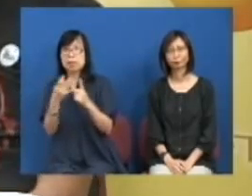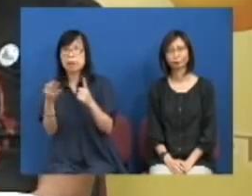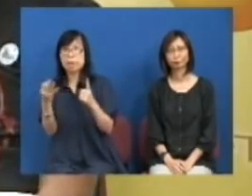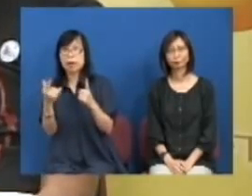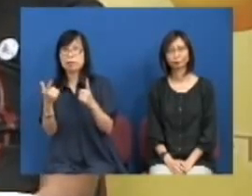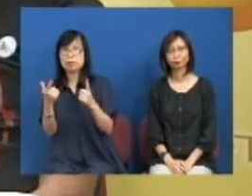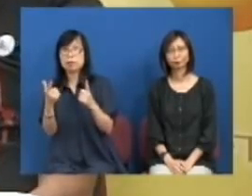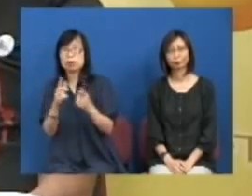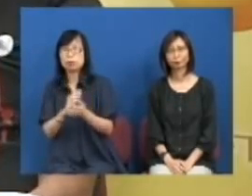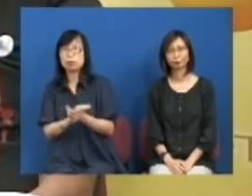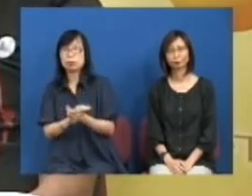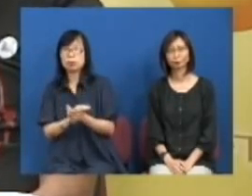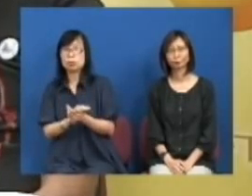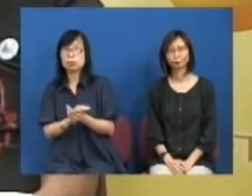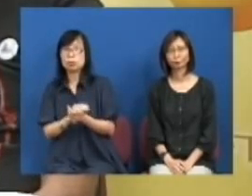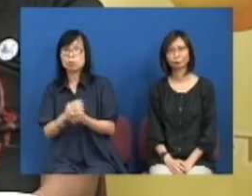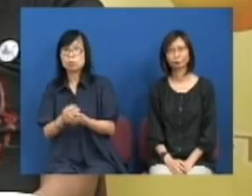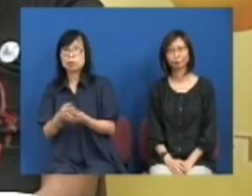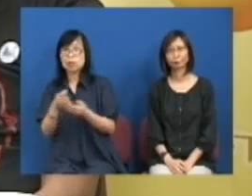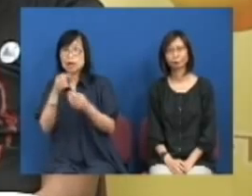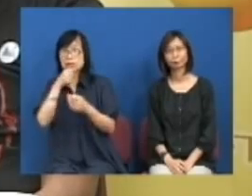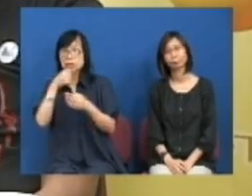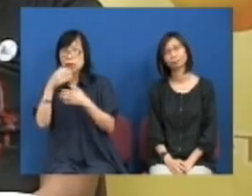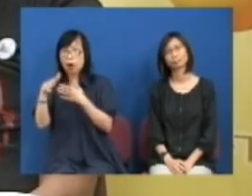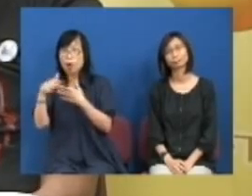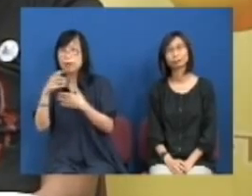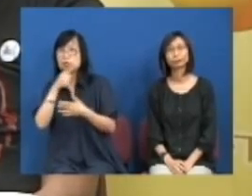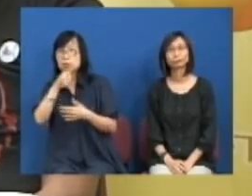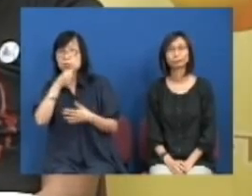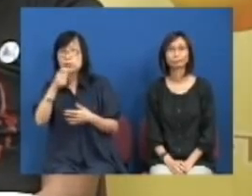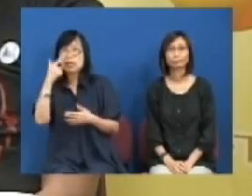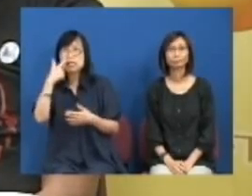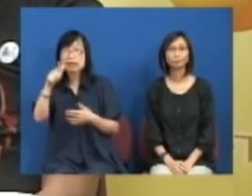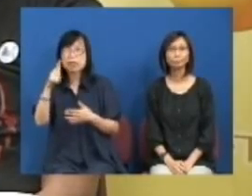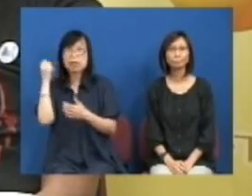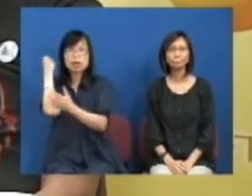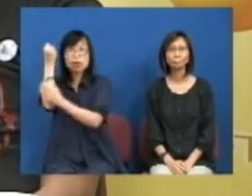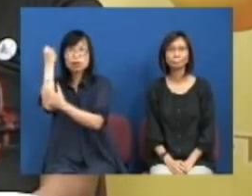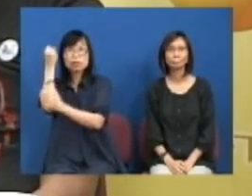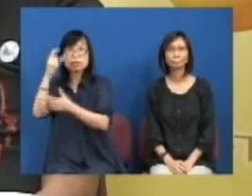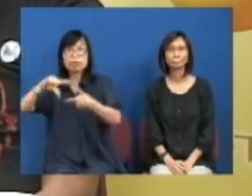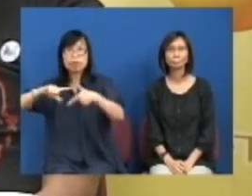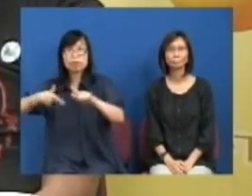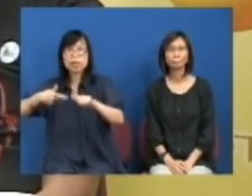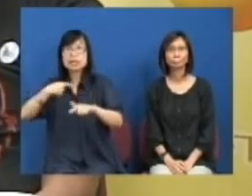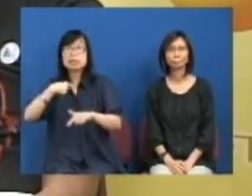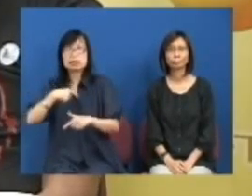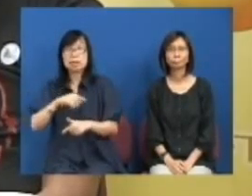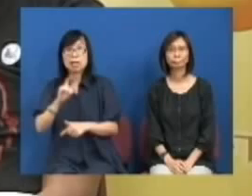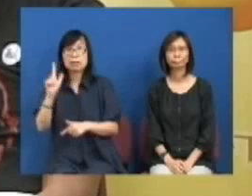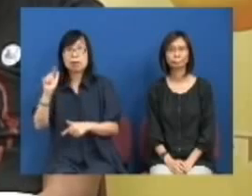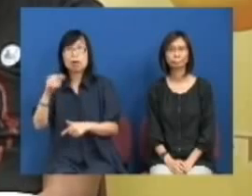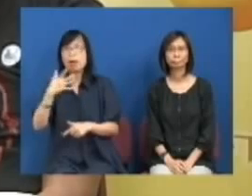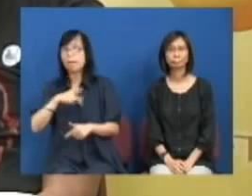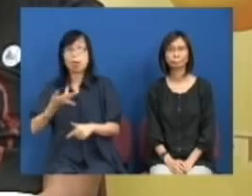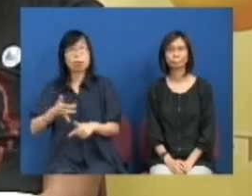即係話呢個傳媒喺度吹噓話，新的抗爭形式已經出現了，舊的沒用。但